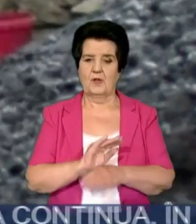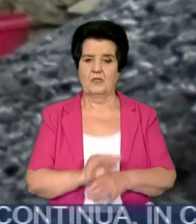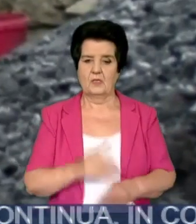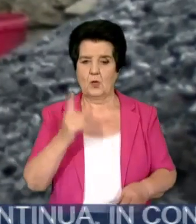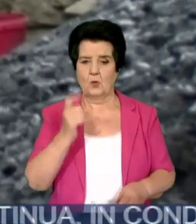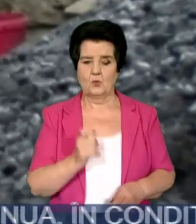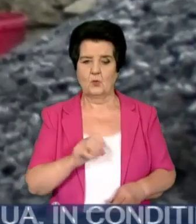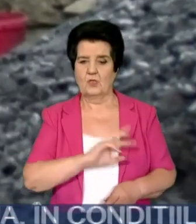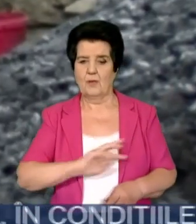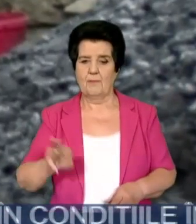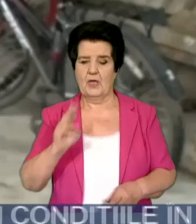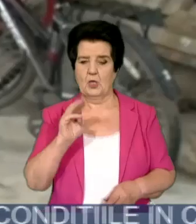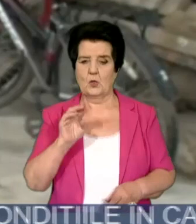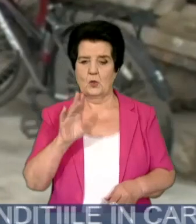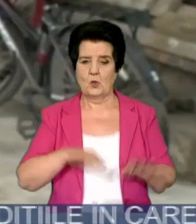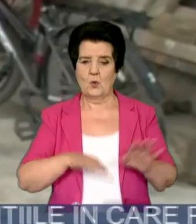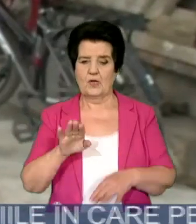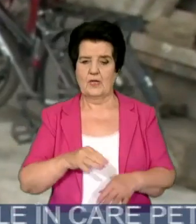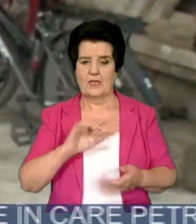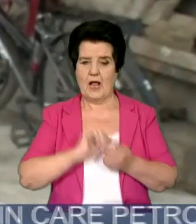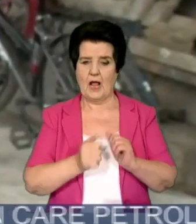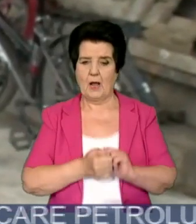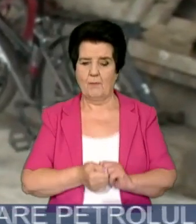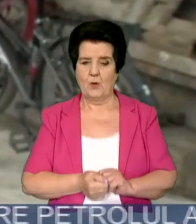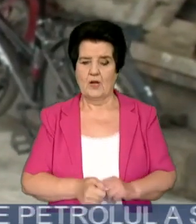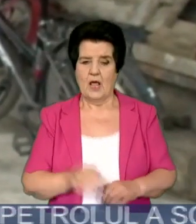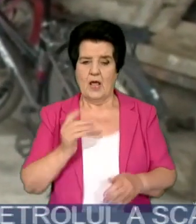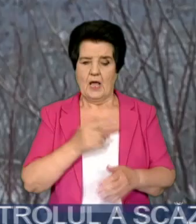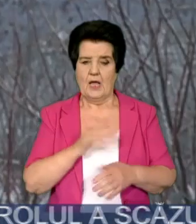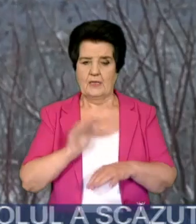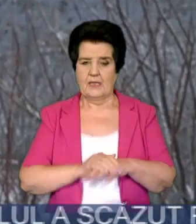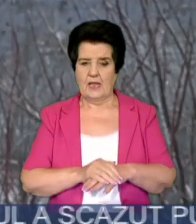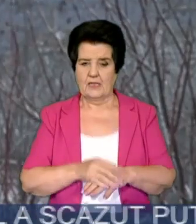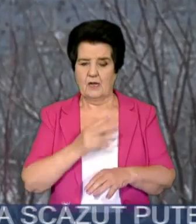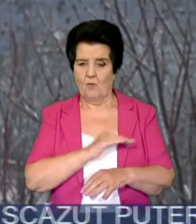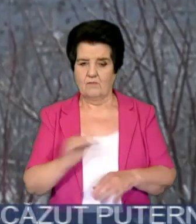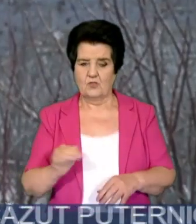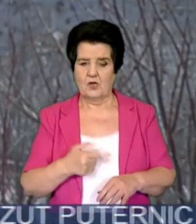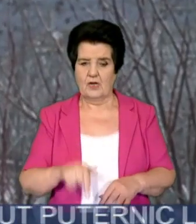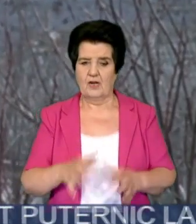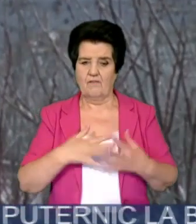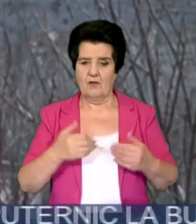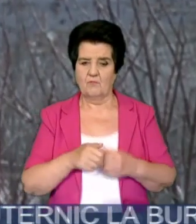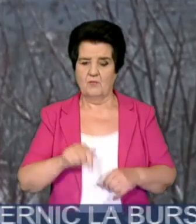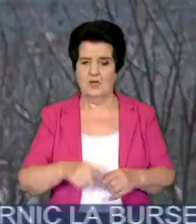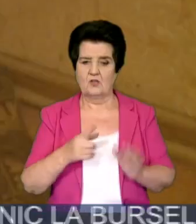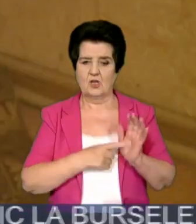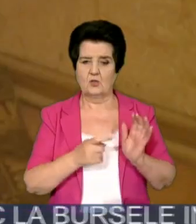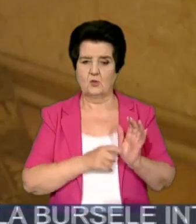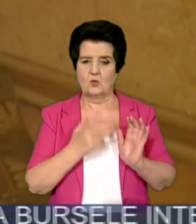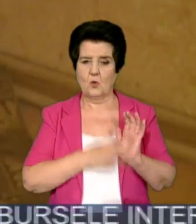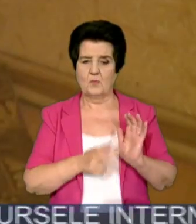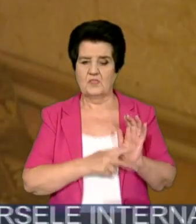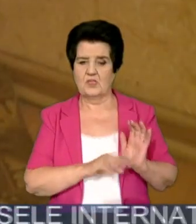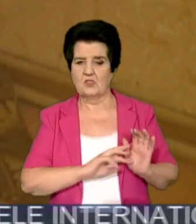puțin 100.000 de tone de cărbune. Potrivit datelor oficiale, cele mai multe familii din Republica Moldova, în jur de 680.000,